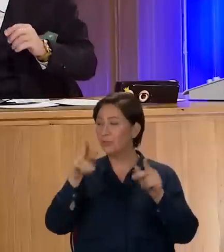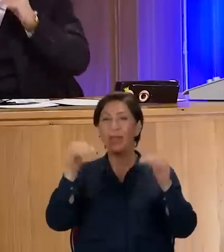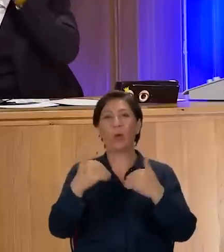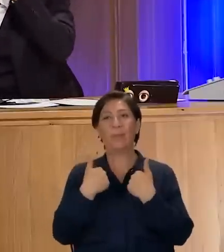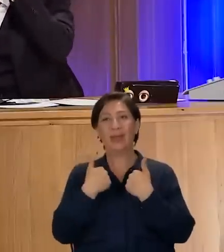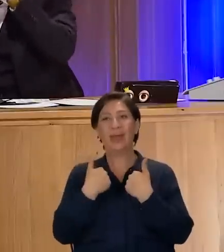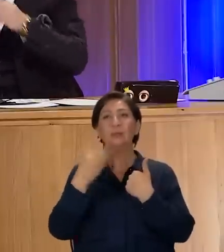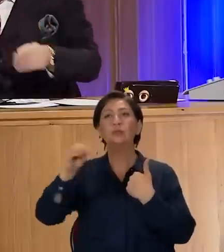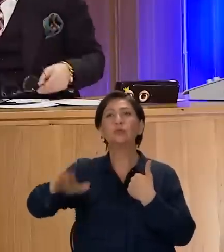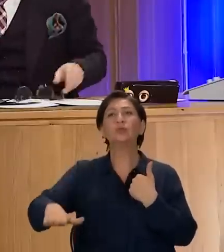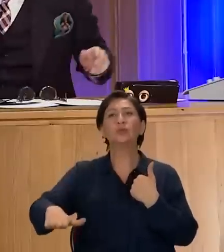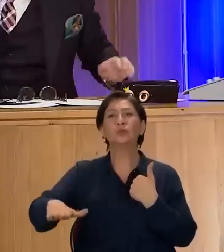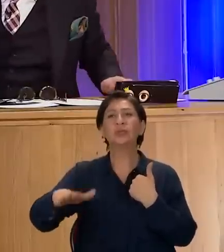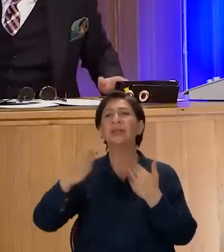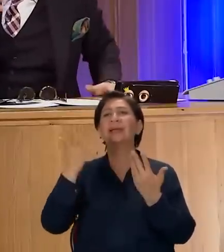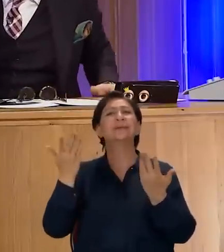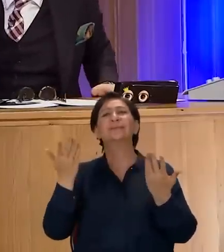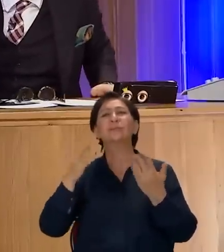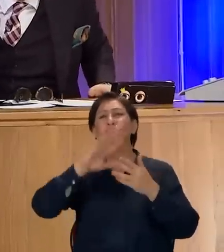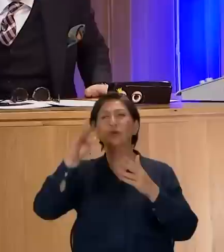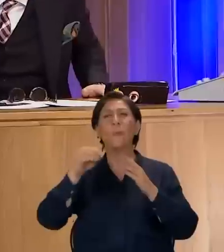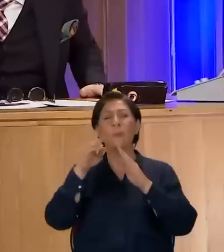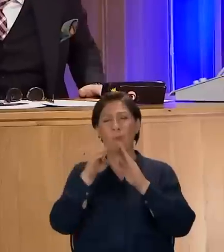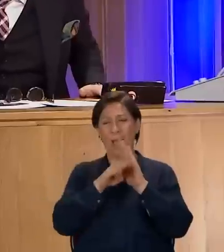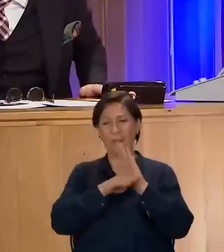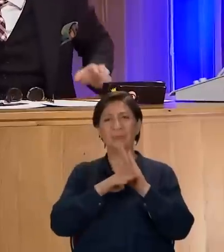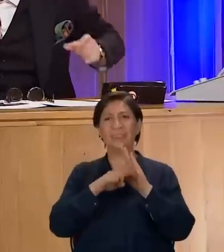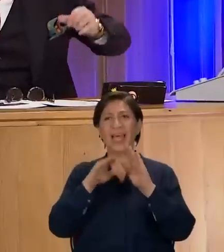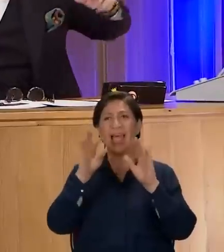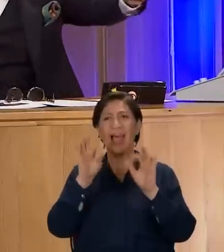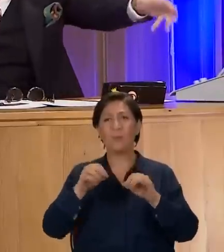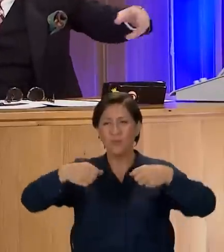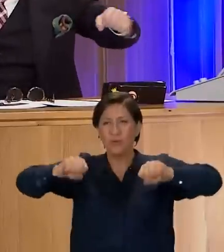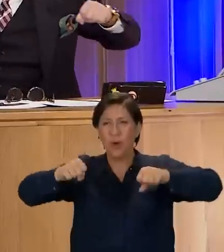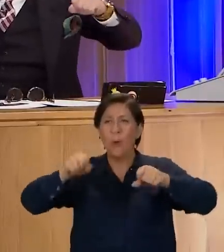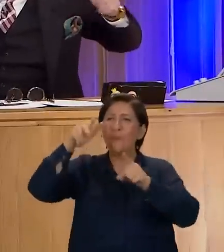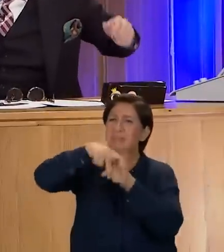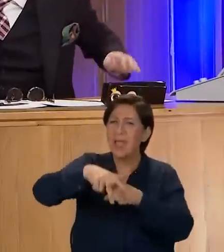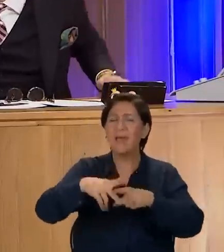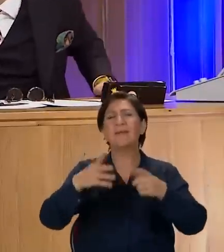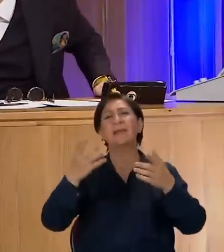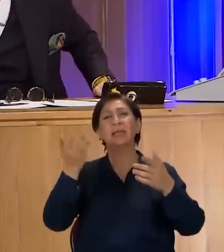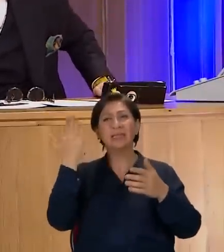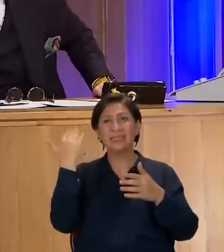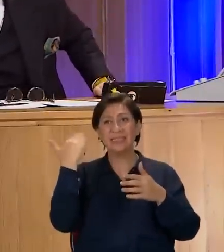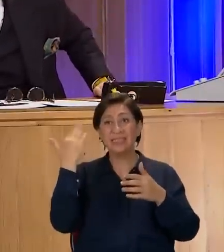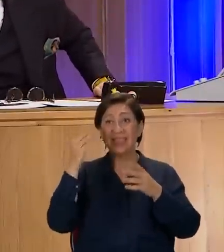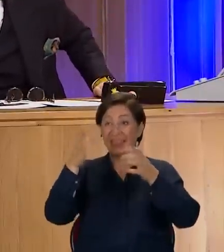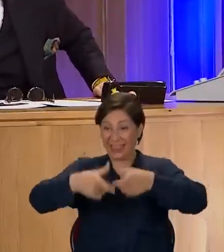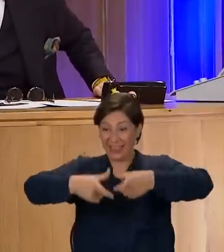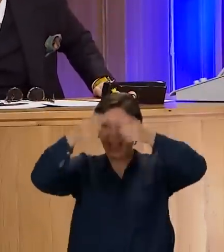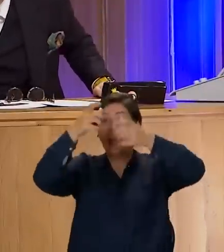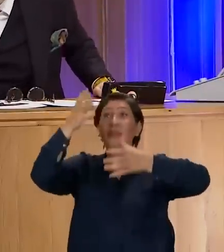bana. Çocuk, o hep onlar bütün programlarımızda şey yapar işte motora da binmeye kalkıyor şey. Geçenlerde direğe